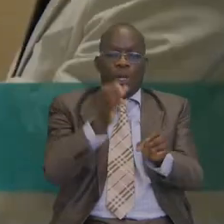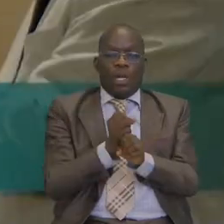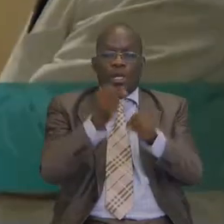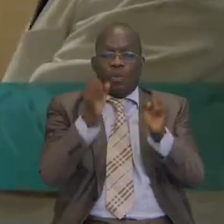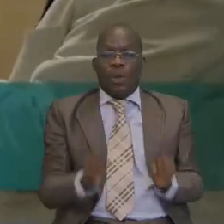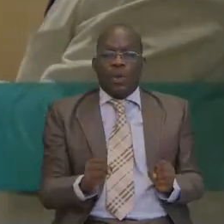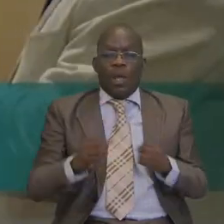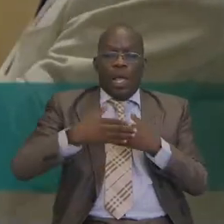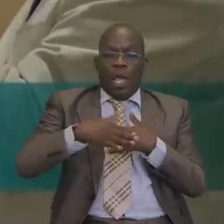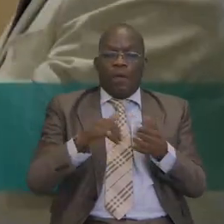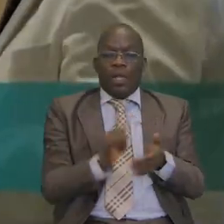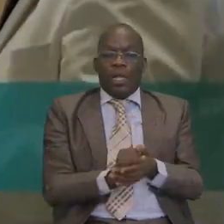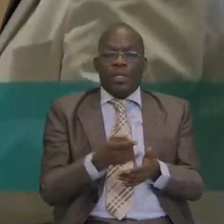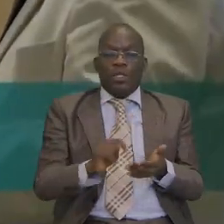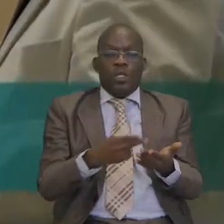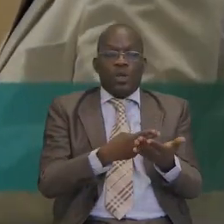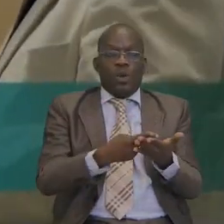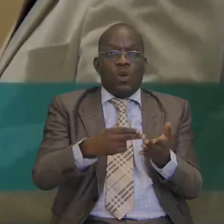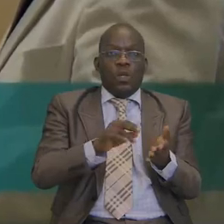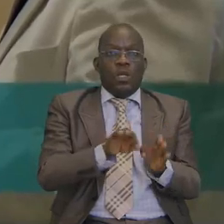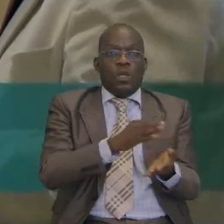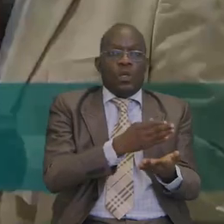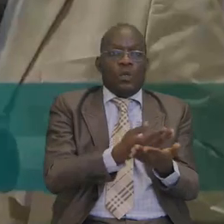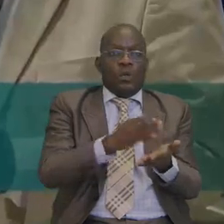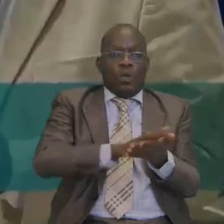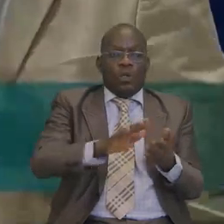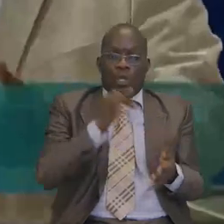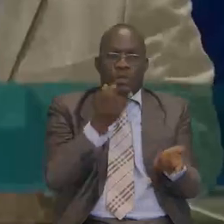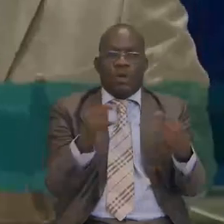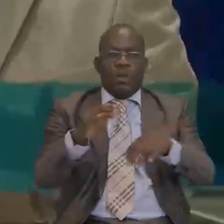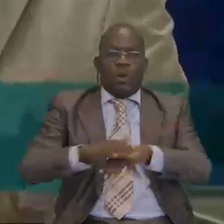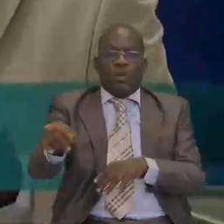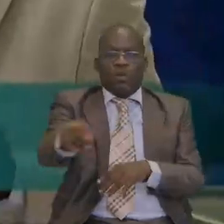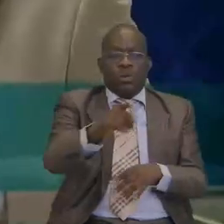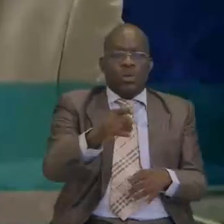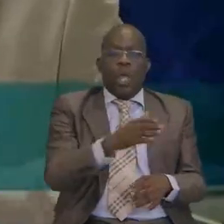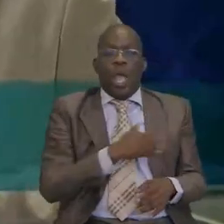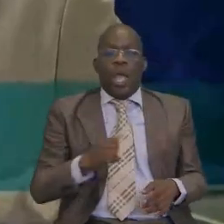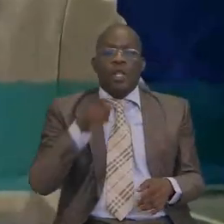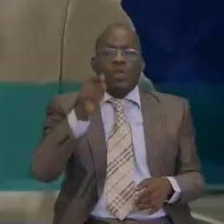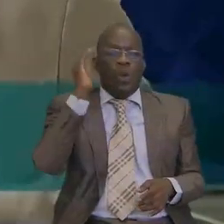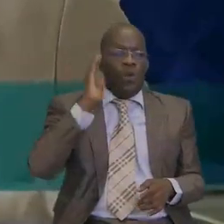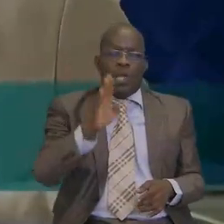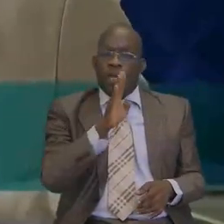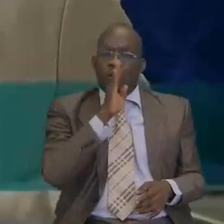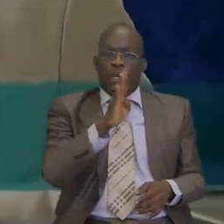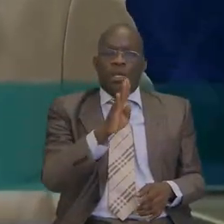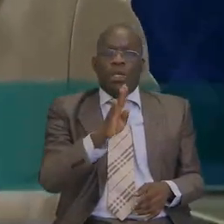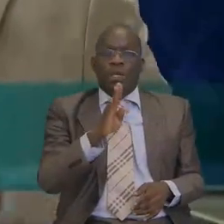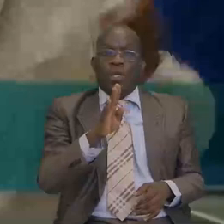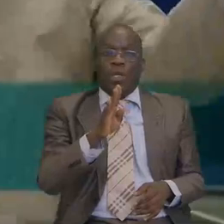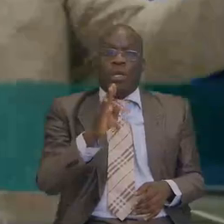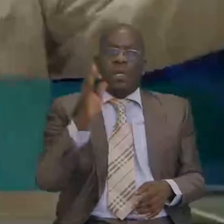Le Saint-Esprit survenant sur vous. et vous serez mes